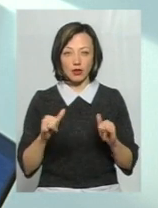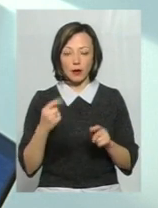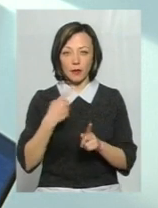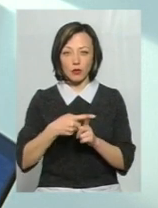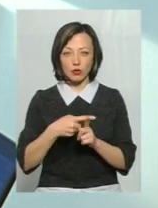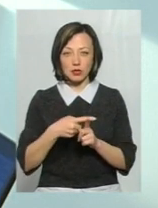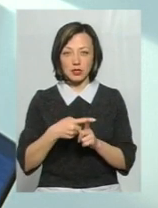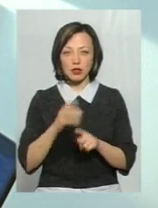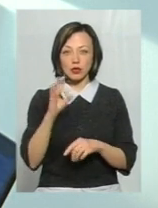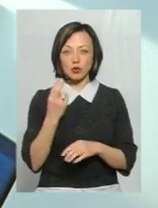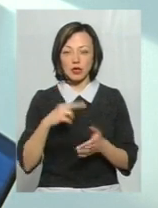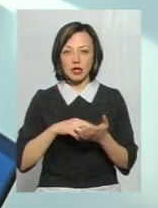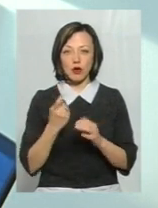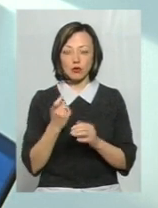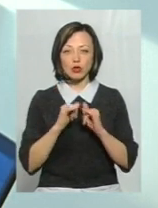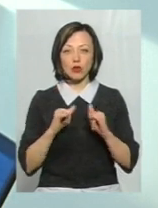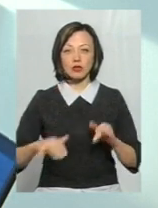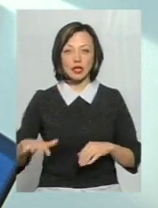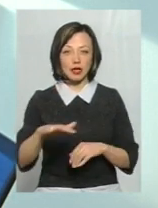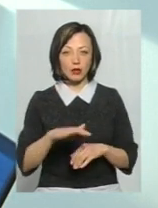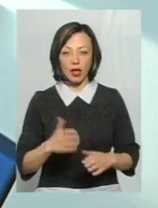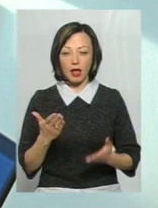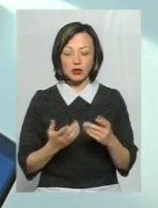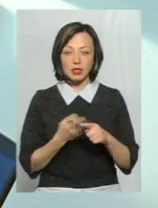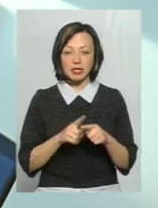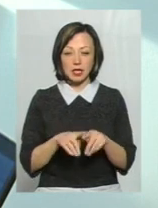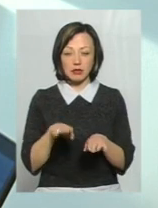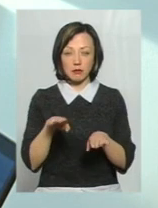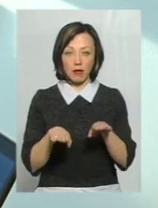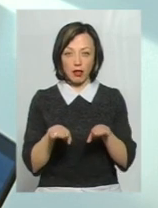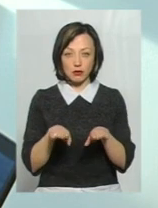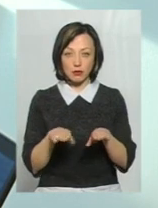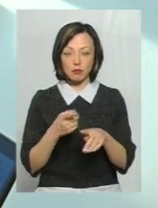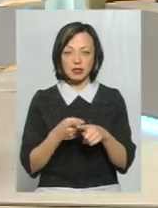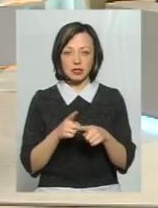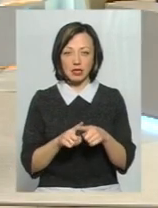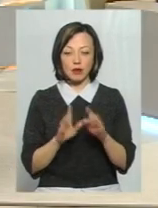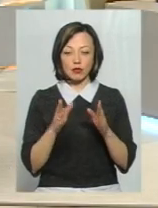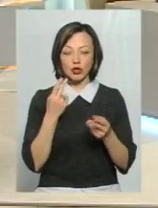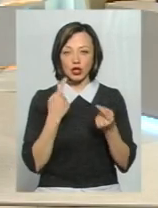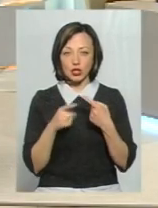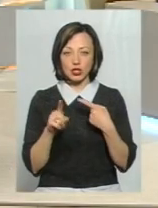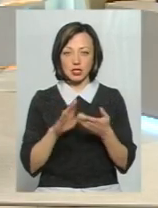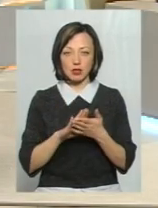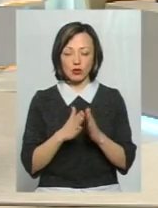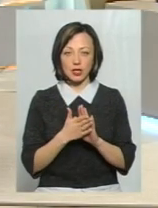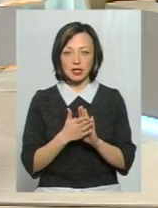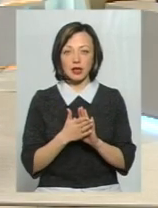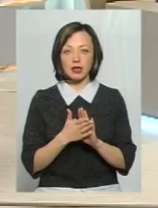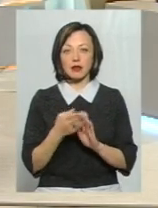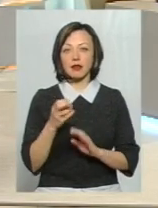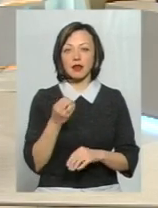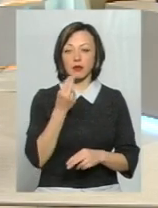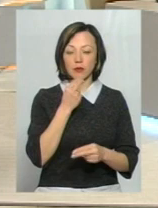плюс на соціально-економічний розвиток територій. Якщо ми це збалансуємо, це, безумовно, буде інша картина. Тому що де більше,